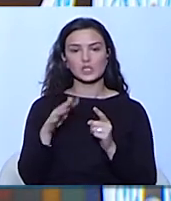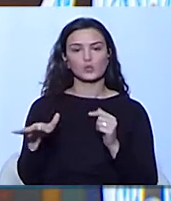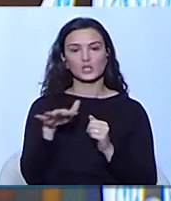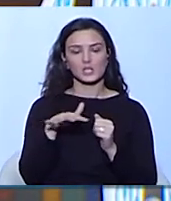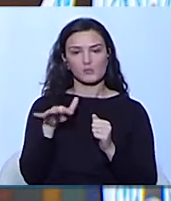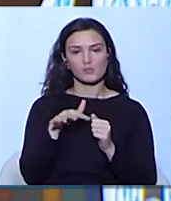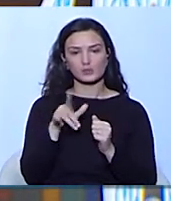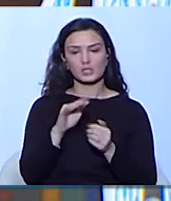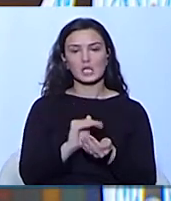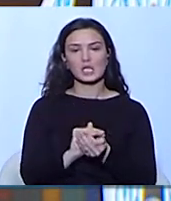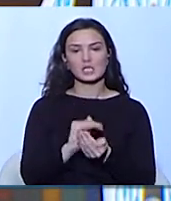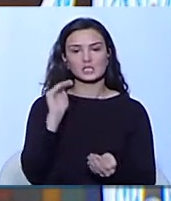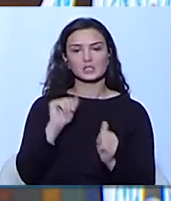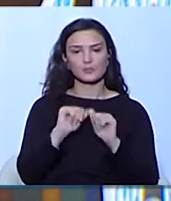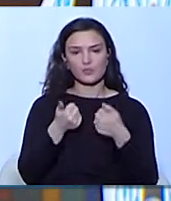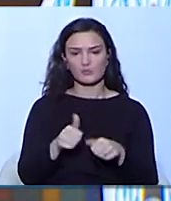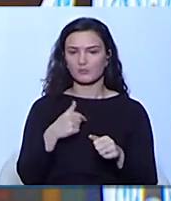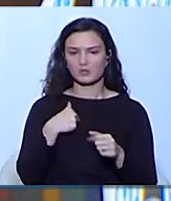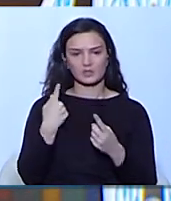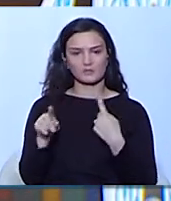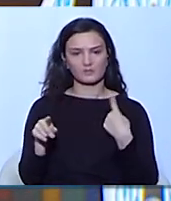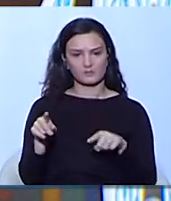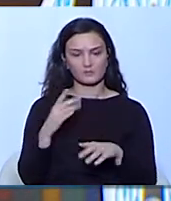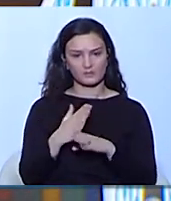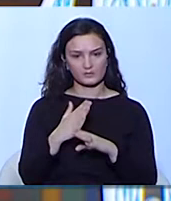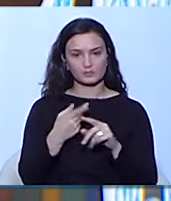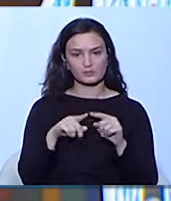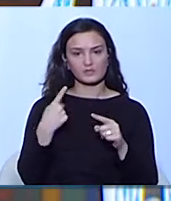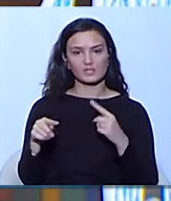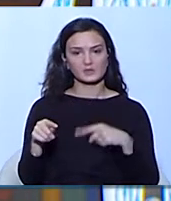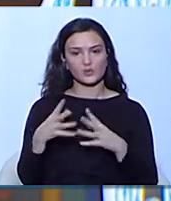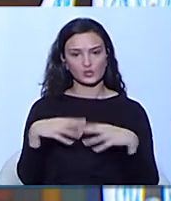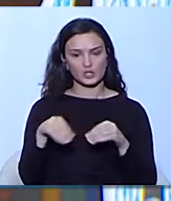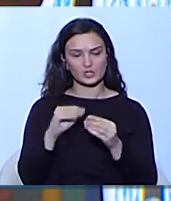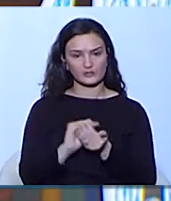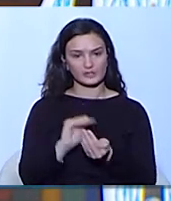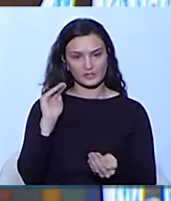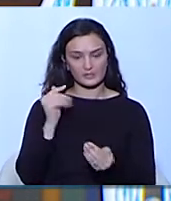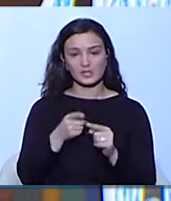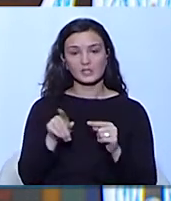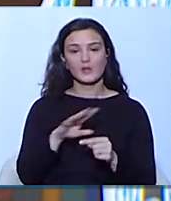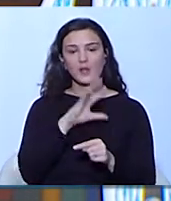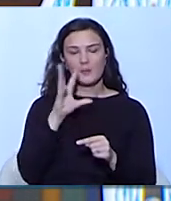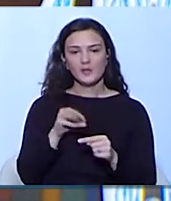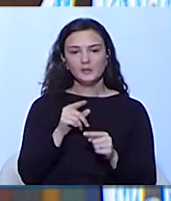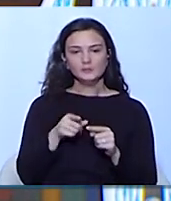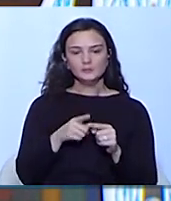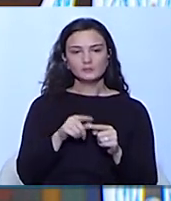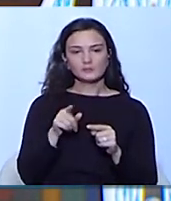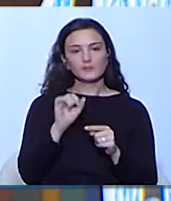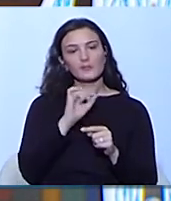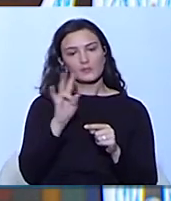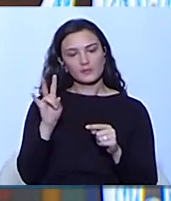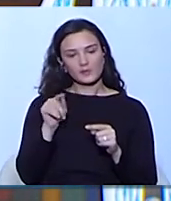გარემოთი, აღზრდის სტილებიც გვაქვს აბსოლუტურად სხვადასხვა, იმიტომ რომ სხვადასხვა ოჯახებში ვიზრდებით და ეს ყველაფერი თავისთავად